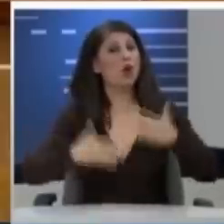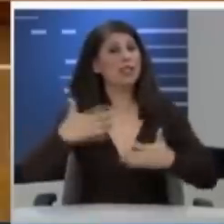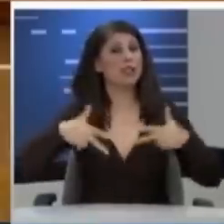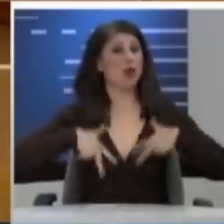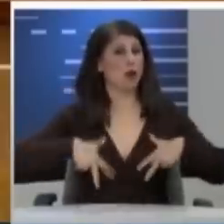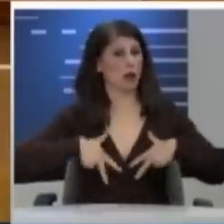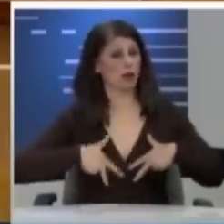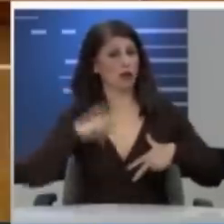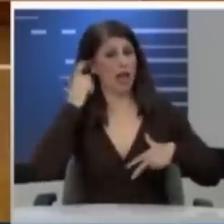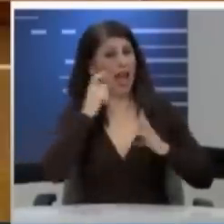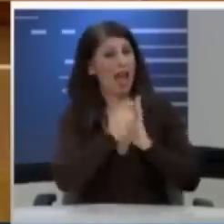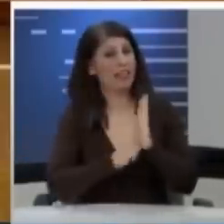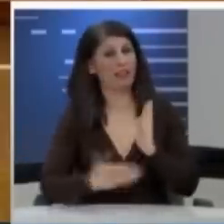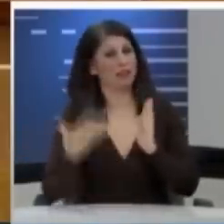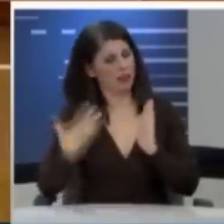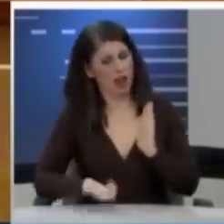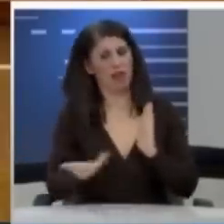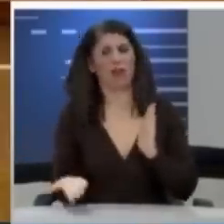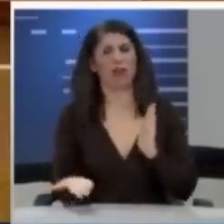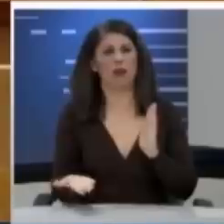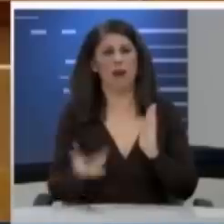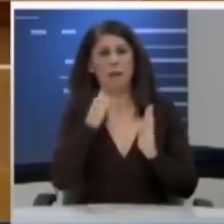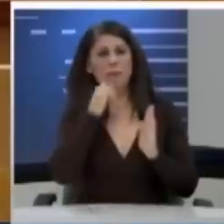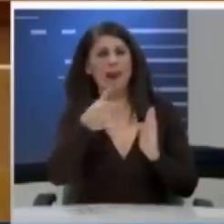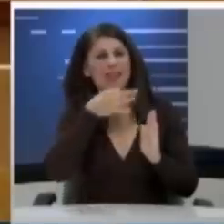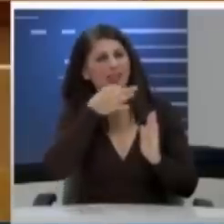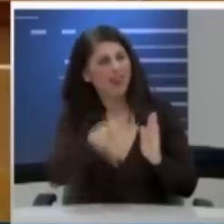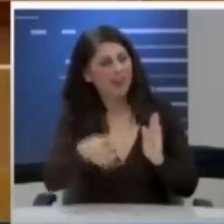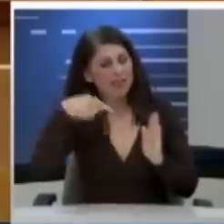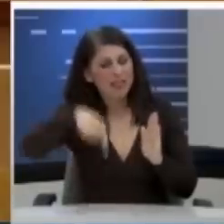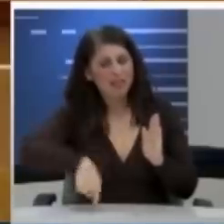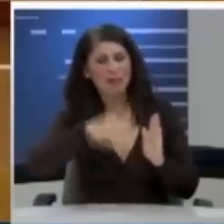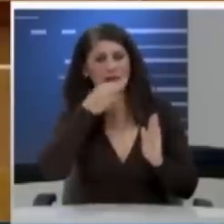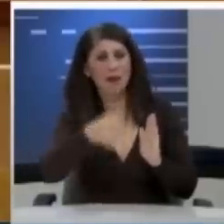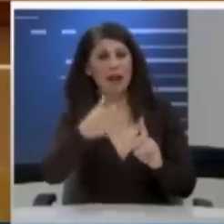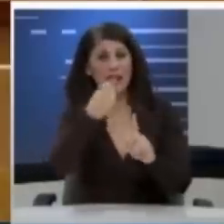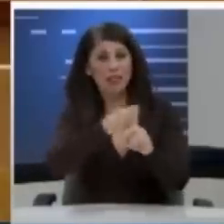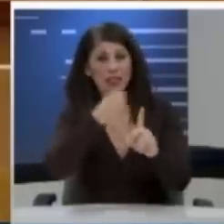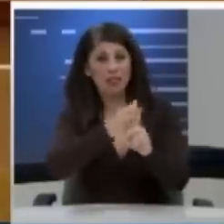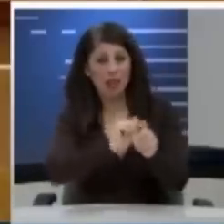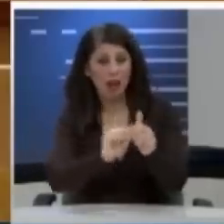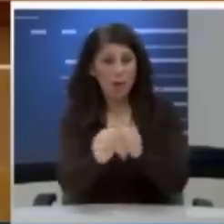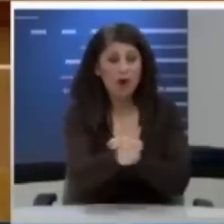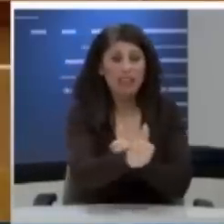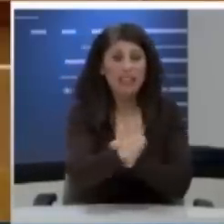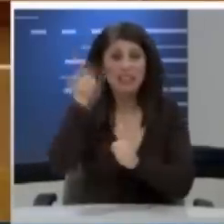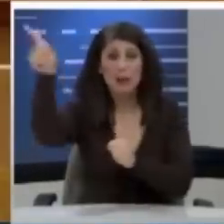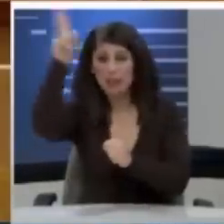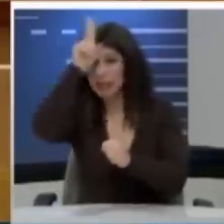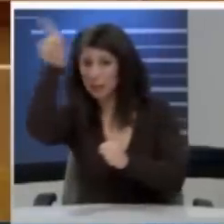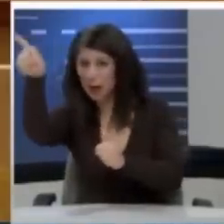Κράτους. Να, γιατί πάντα λέγαμε και σήμερα λέμε ότι η διεκδίκηση των επανορθώσεων από τη